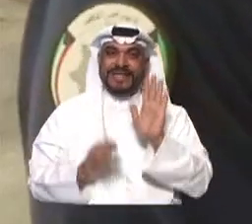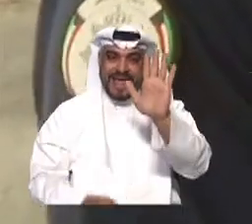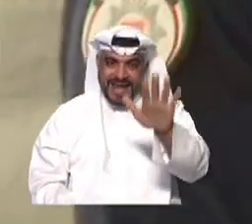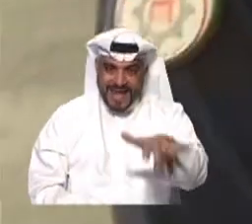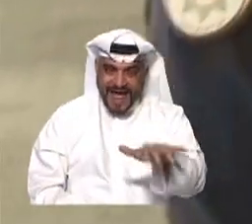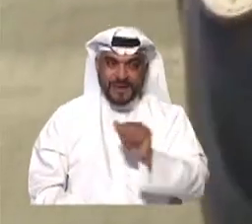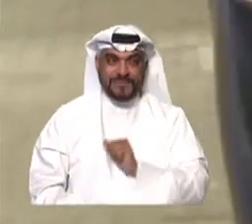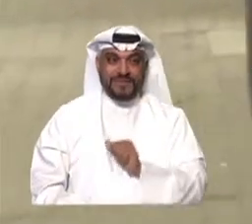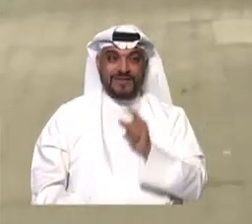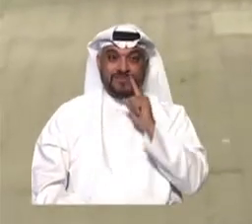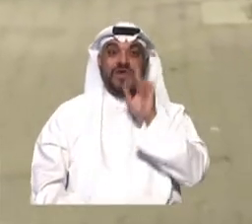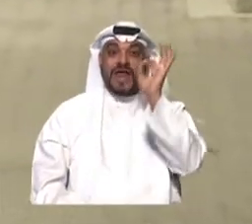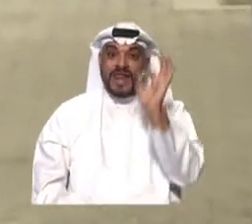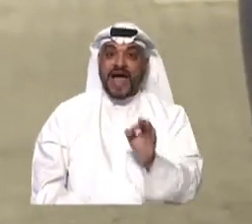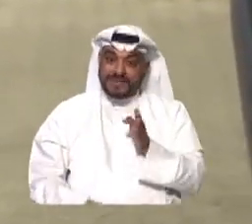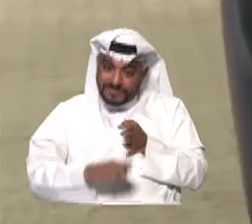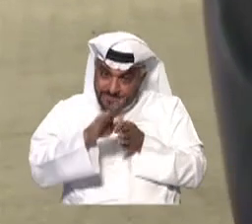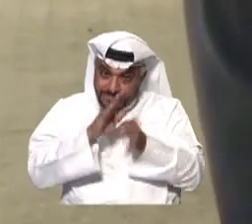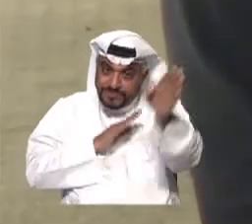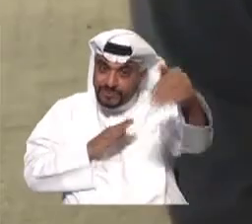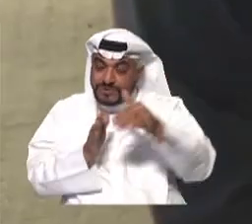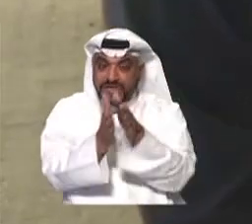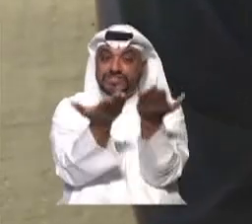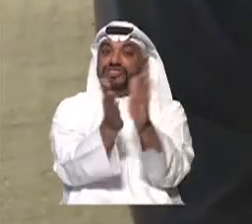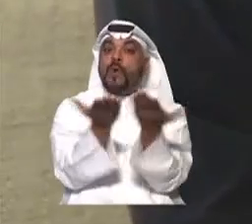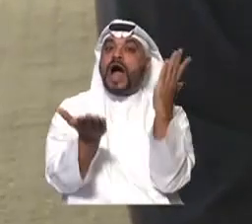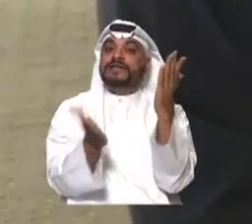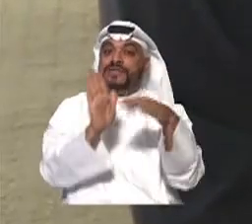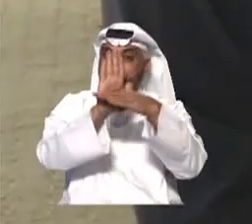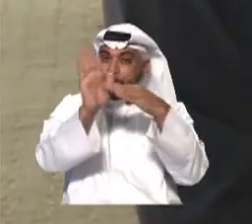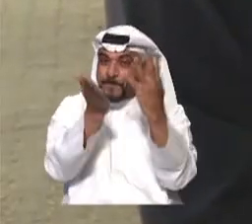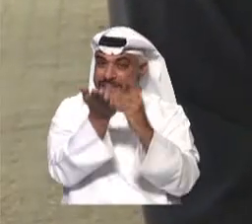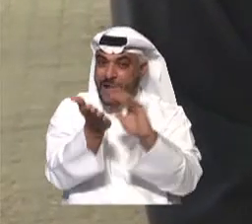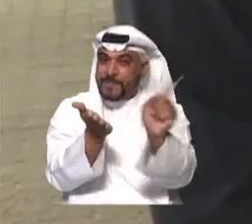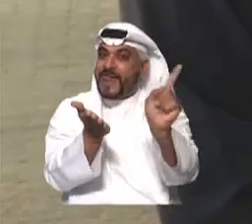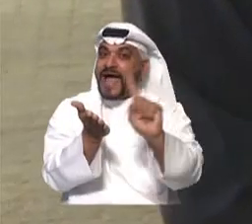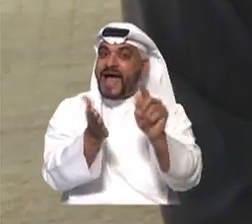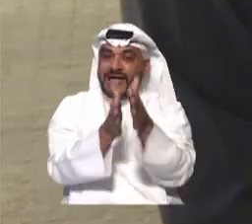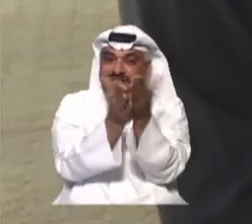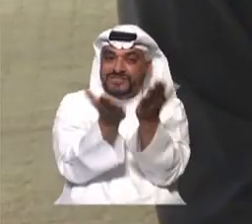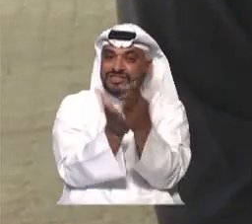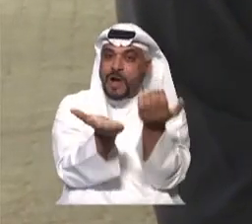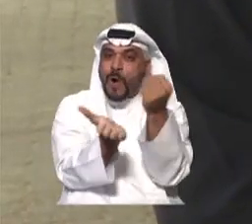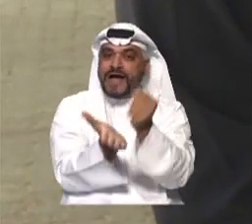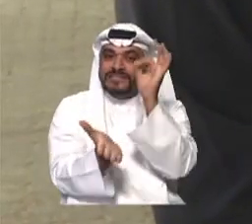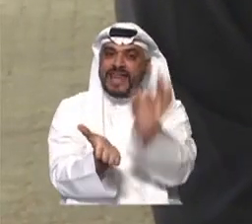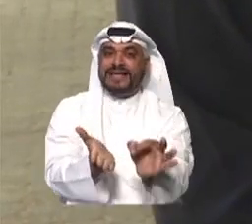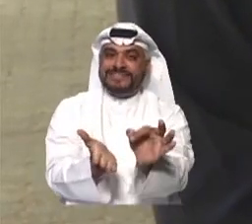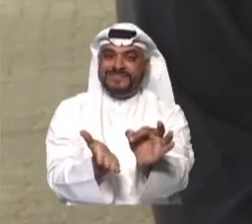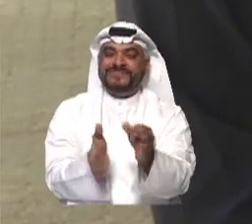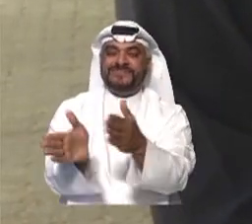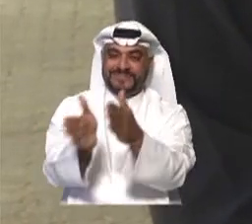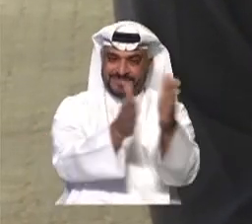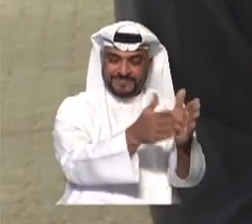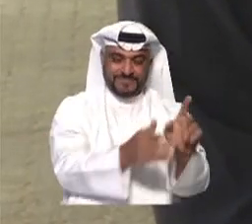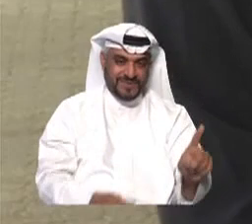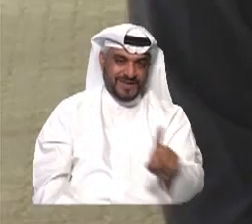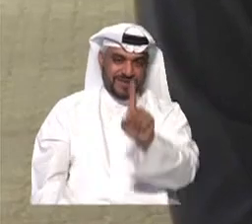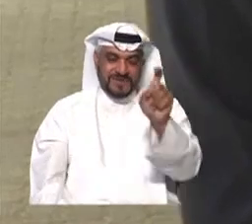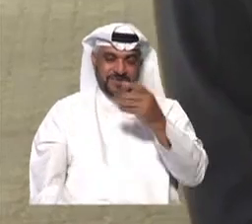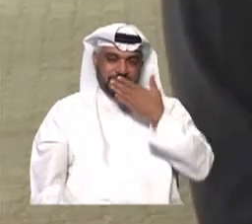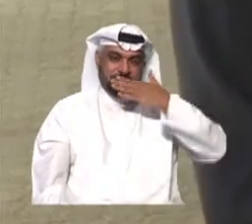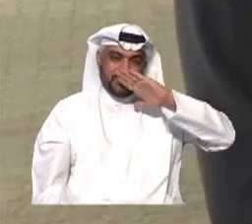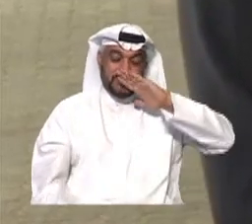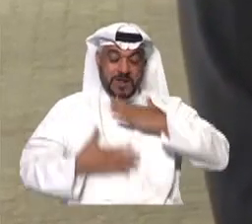خلال جواز السفر. مغادرة في جوازات السفر. العقيد عبد اللطيف الخراز، كونك مساعد مدير إدارة منفذ نويصيب، لله الحمد